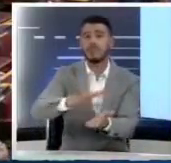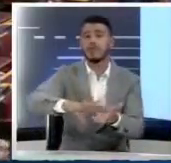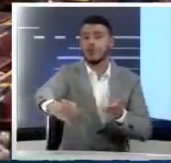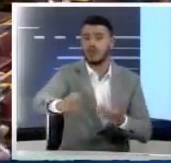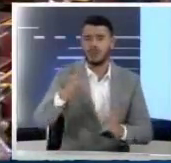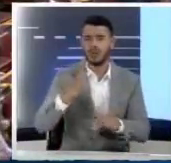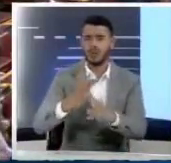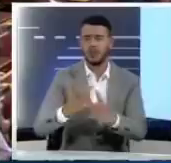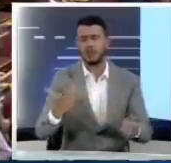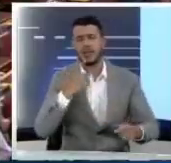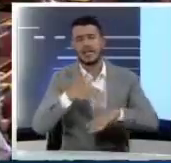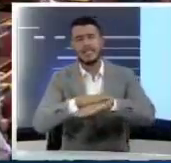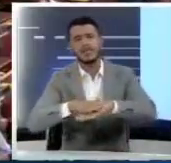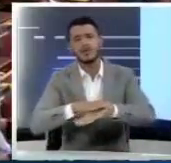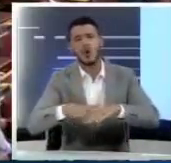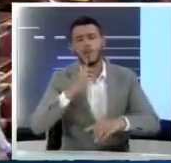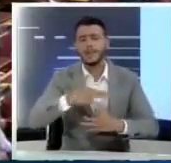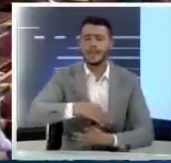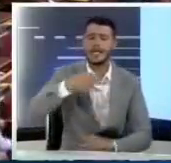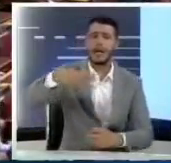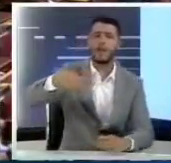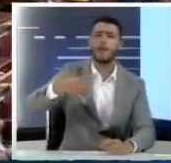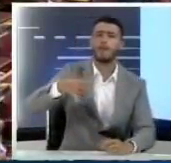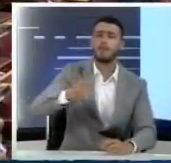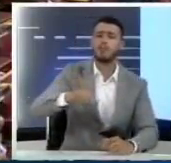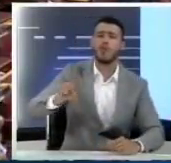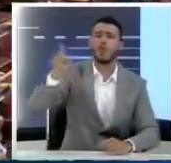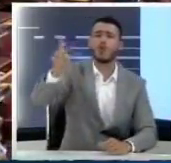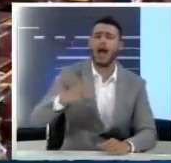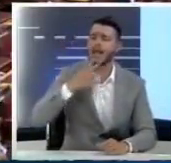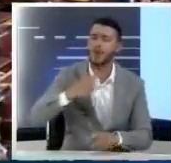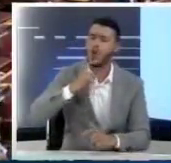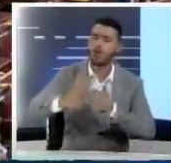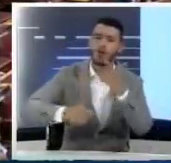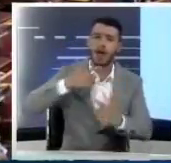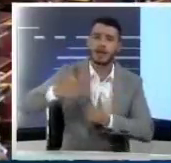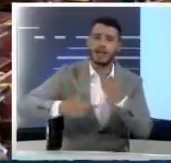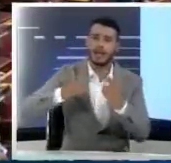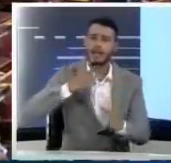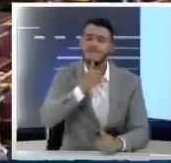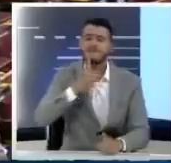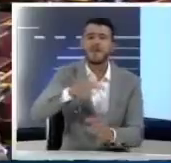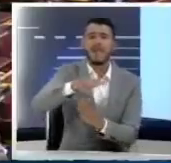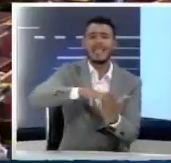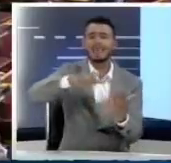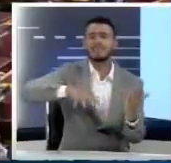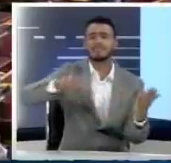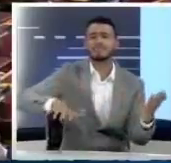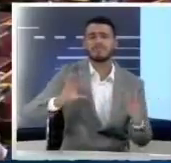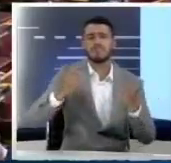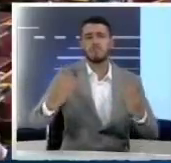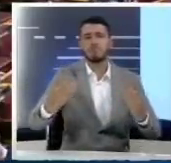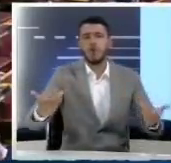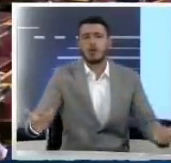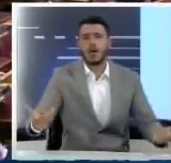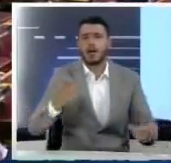Αυτό ίσα ίσα. Γιατί φωνάζετε κύριε Μπούρα ότι μιλάμε πάνω στα ίδια κείμενα? Είναι τα ίδια κείμενα, είναι πάρα πολύ καλό. Συμφωνούμε. Εντάξει,